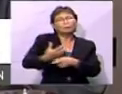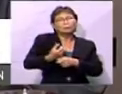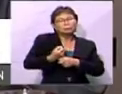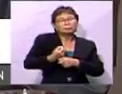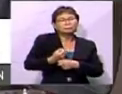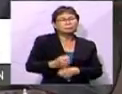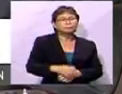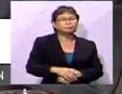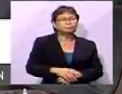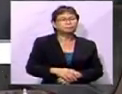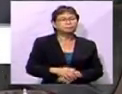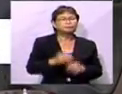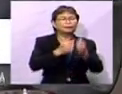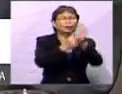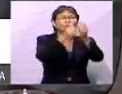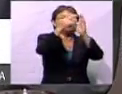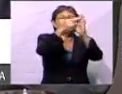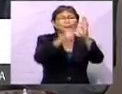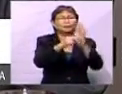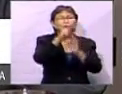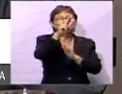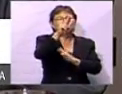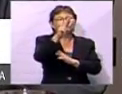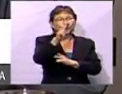mengikut peraturan UCI.